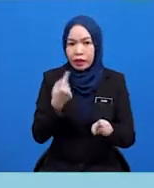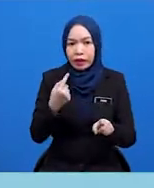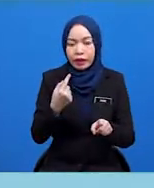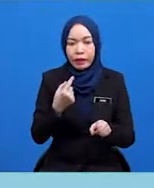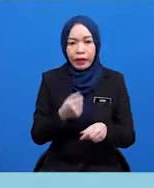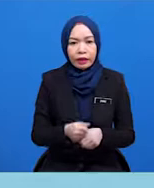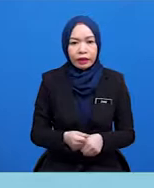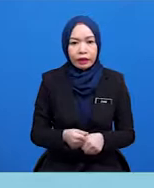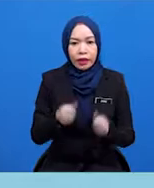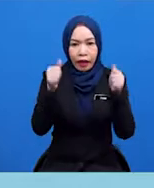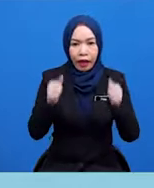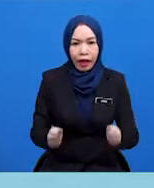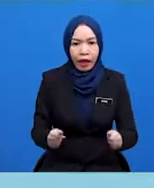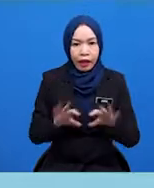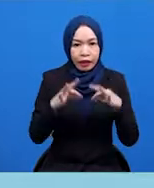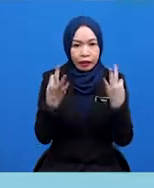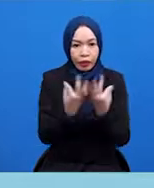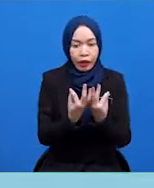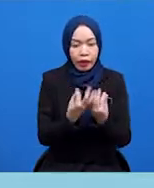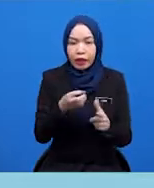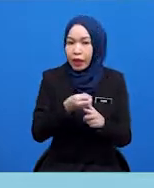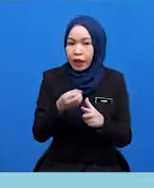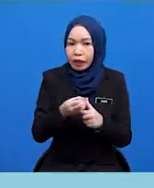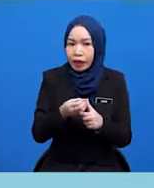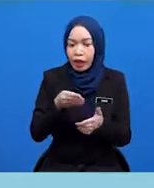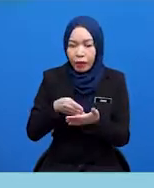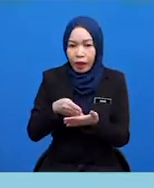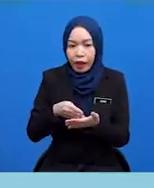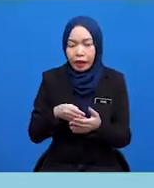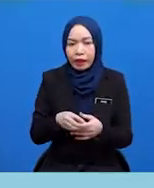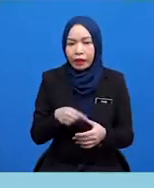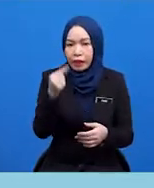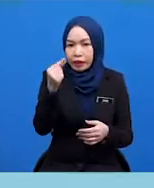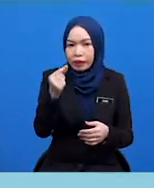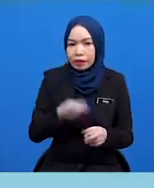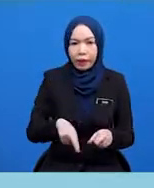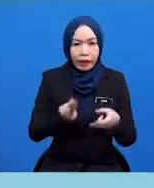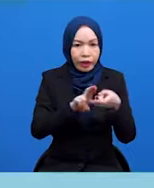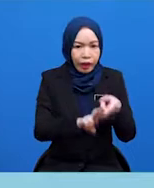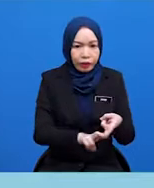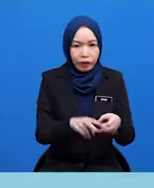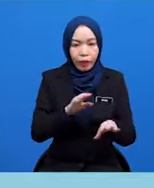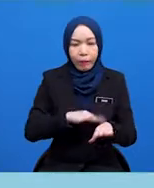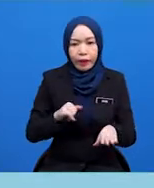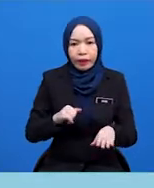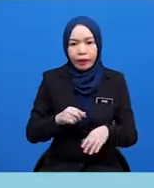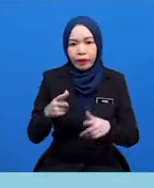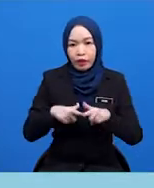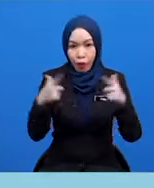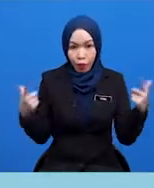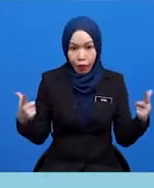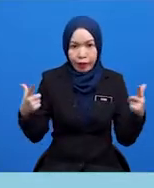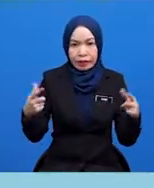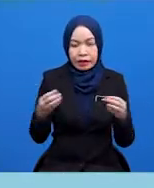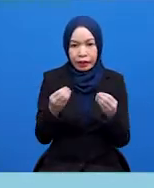yang diupah dengan bilangan yang terhad bergantung kepada keluasan tanah pertanian. Bagi